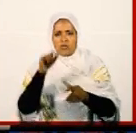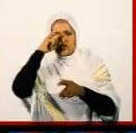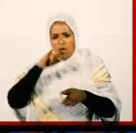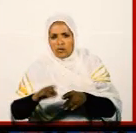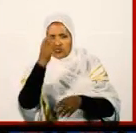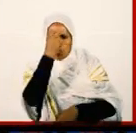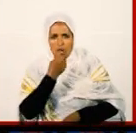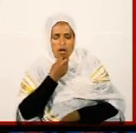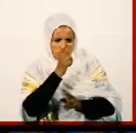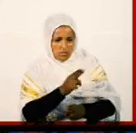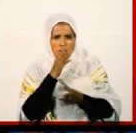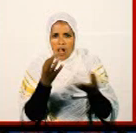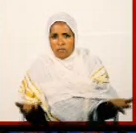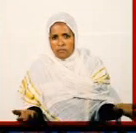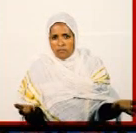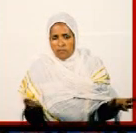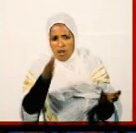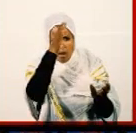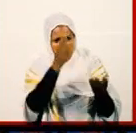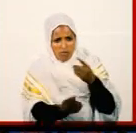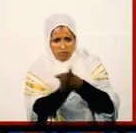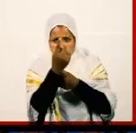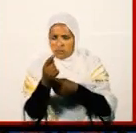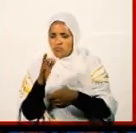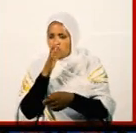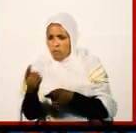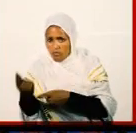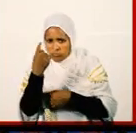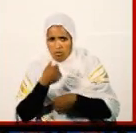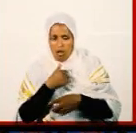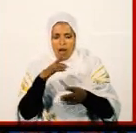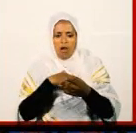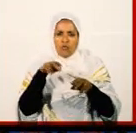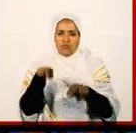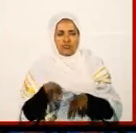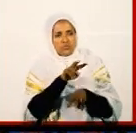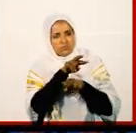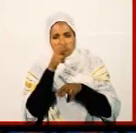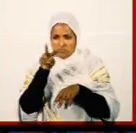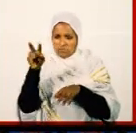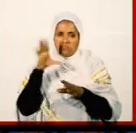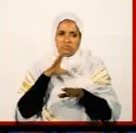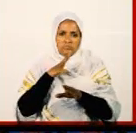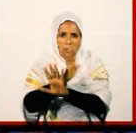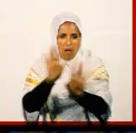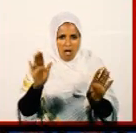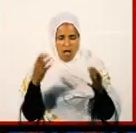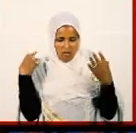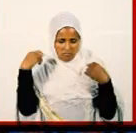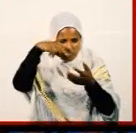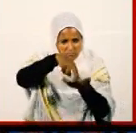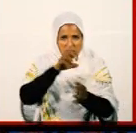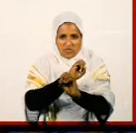ጀምሮ ዛሬ ህፃናት እኮ ወላጆቻቸውን አያከብሩም። አባቱ ሲመጣ እናቱ ሲመጣ ሶፋውን ተመርኩዞ ቁጭ ብሎ ቀና ብሎ የሚያይ